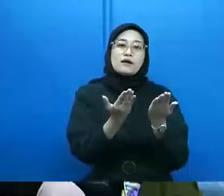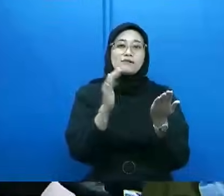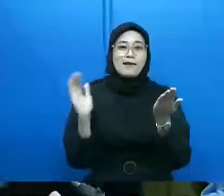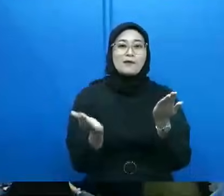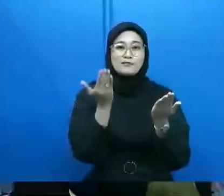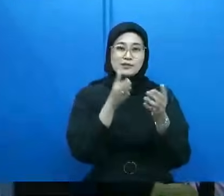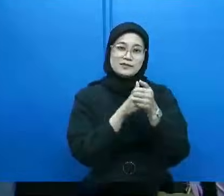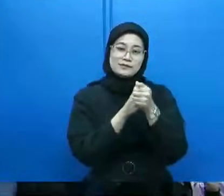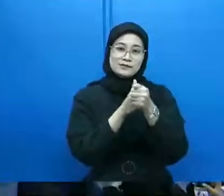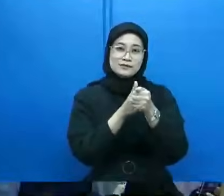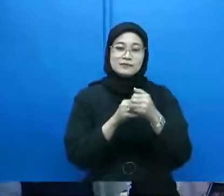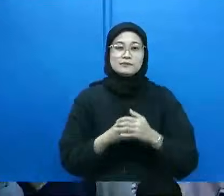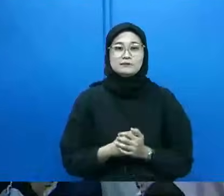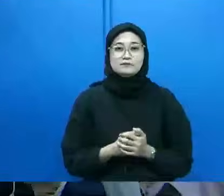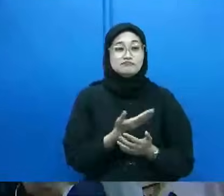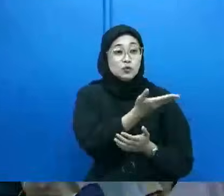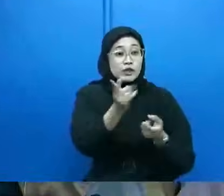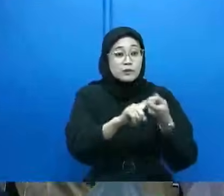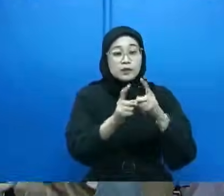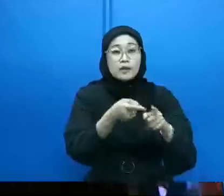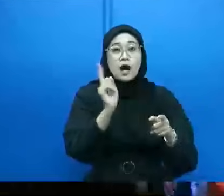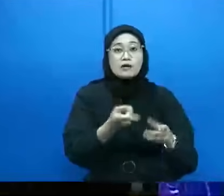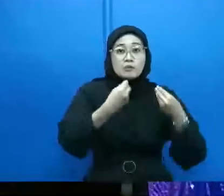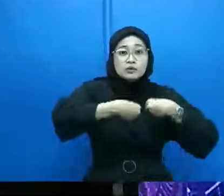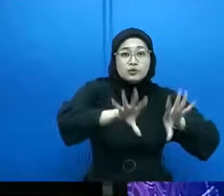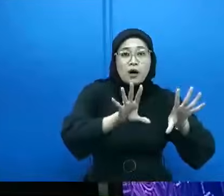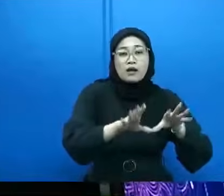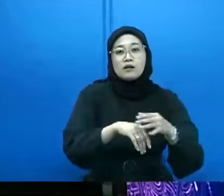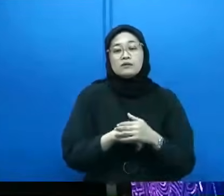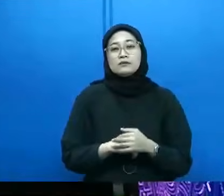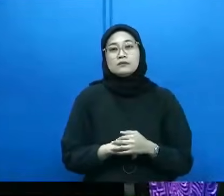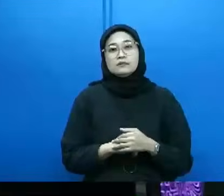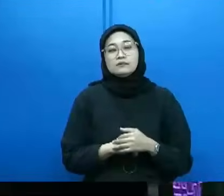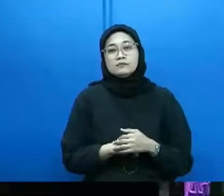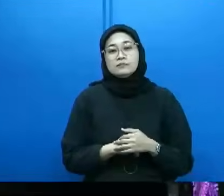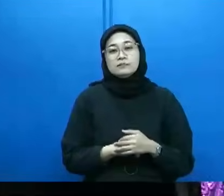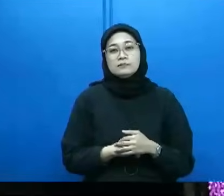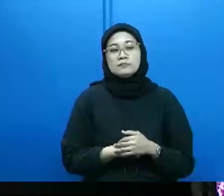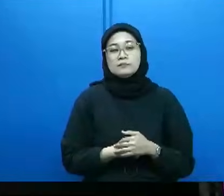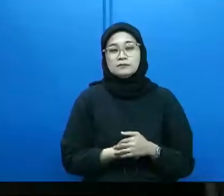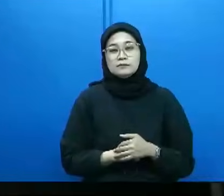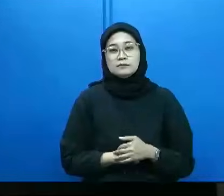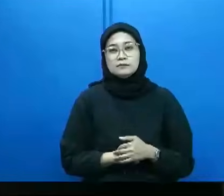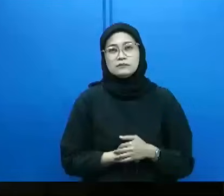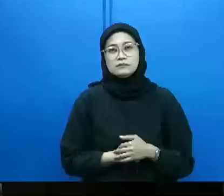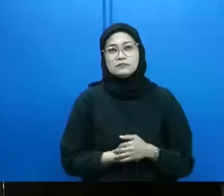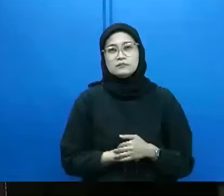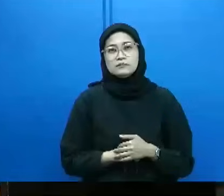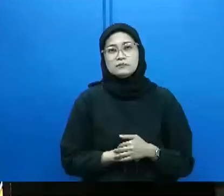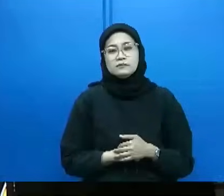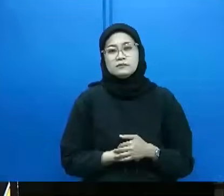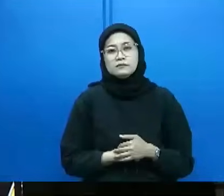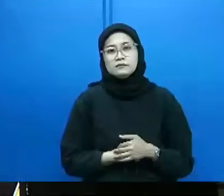teman-teman yang pengusaha, yang pedagang? Kenapa Anda tidak bersaudara satu dengan yang lainnya? Kenapa Anda tidak kumpul seperti